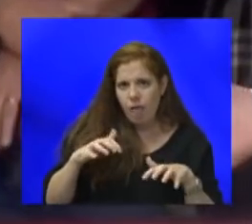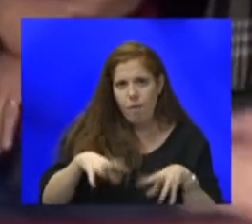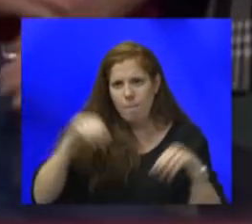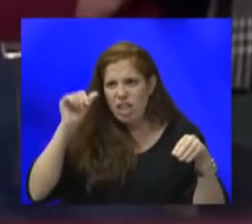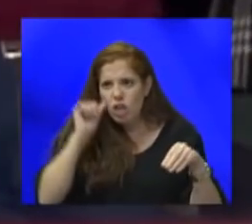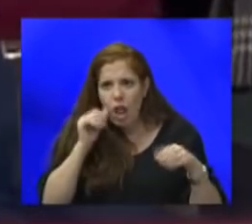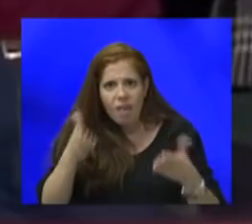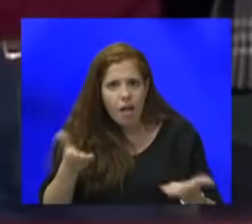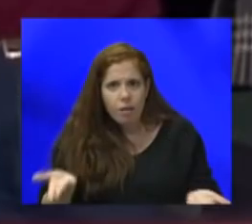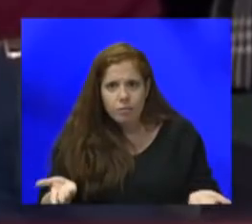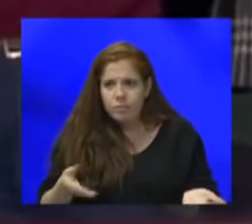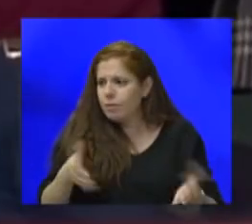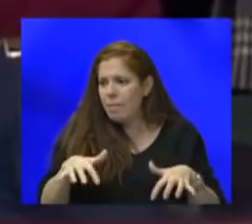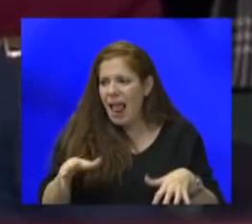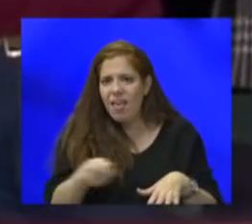that be...